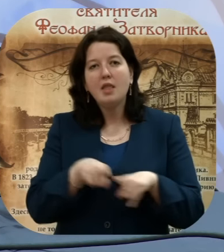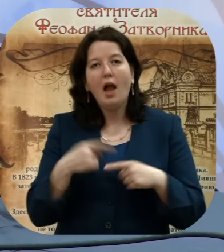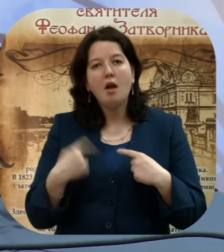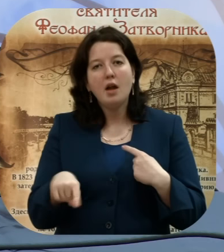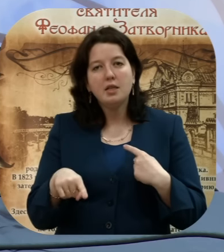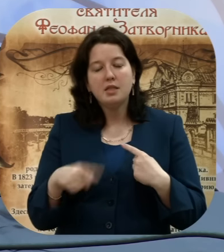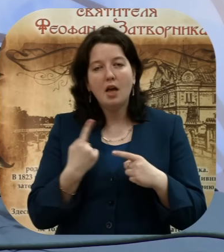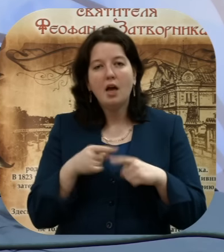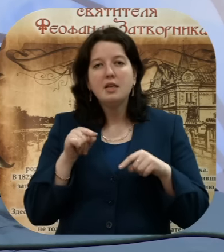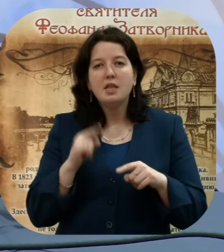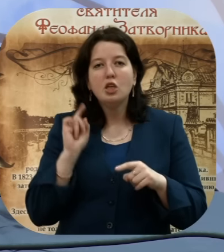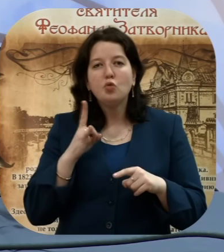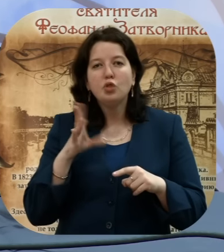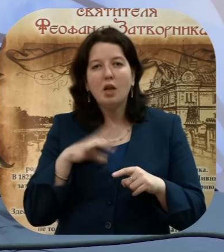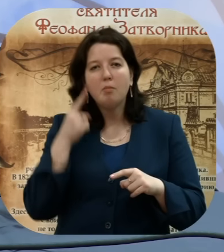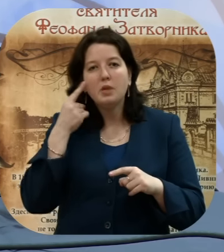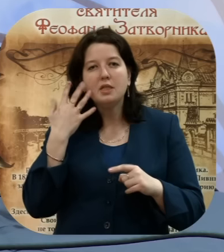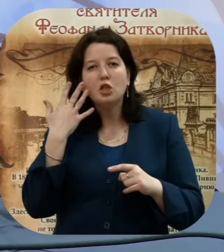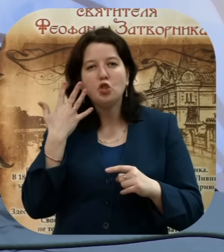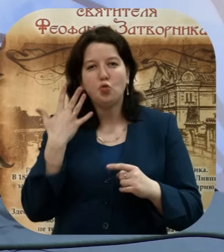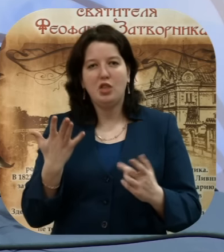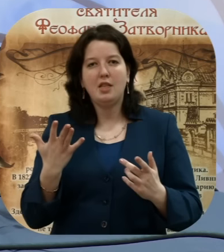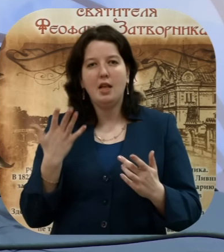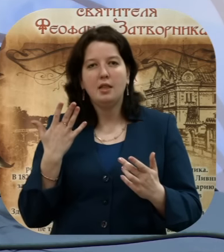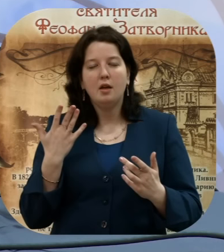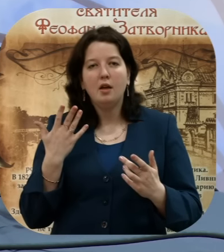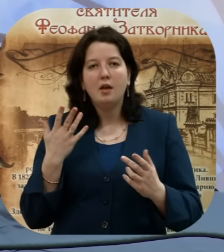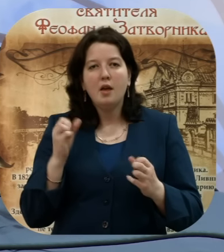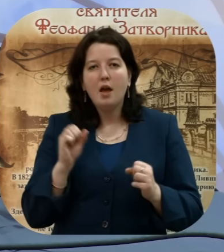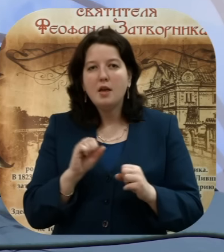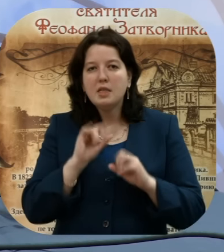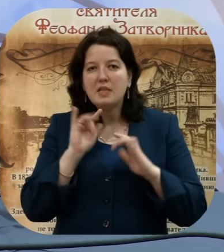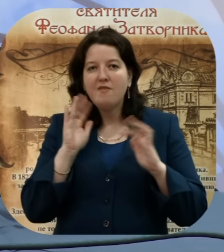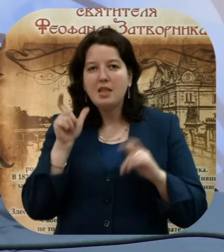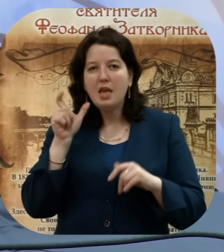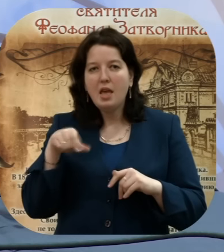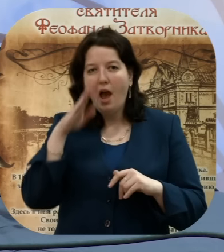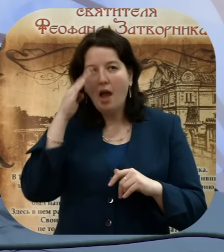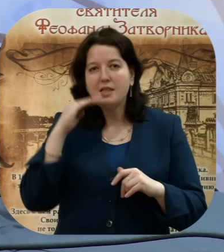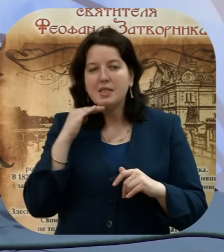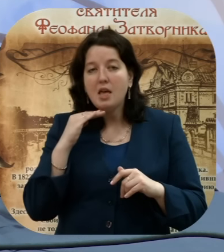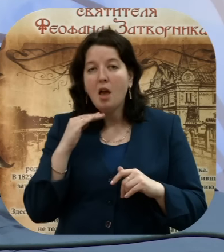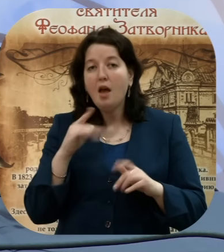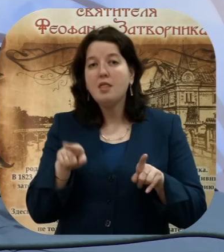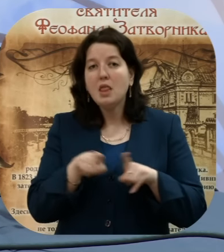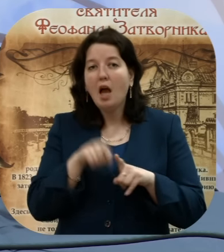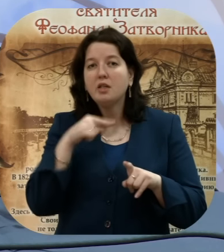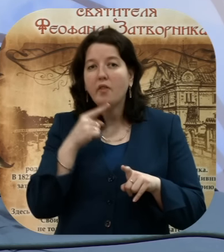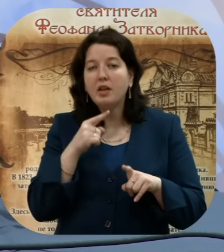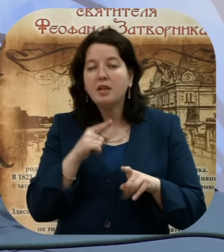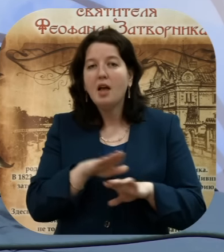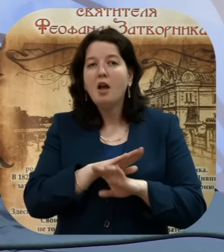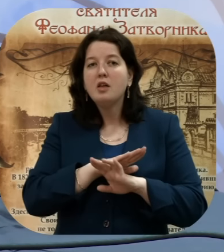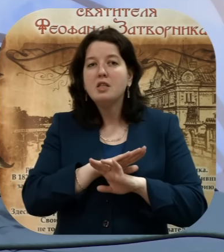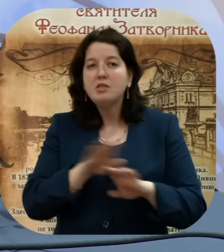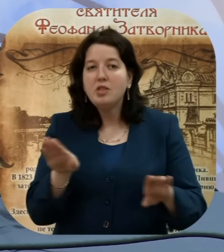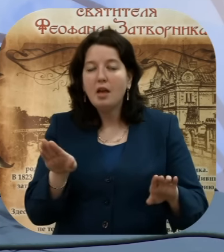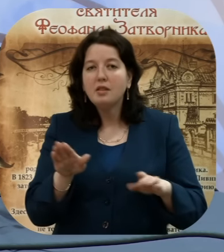надо быть рассудительным. Святые отцы так и говорят: нет добродетели